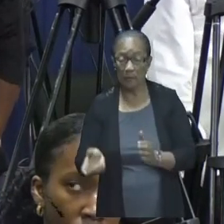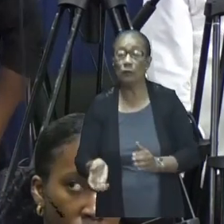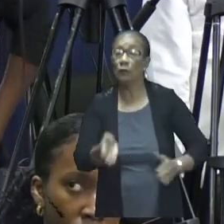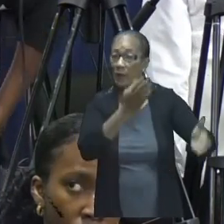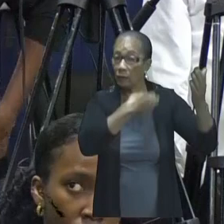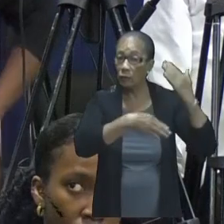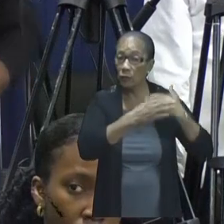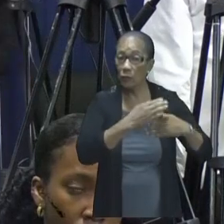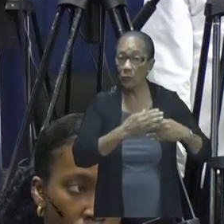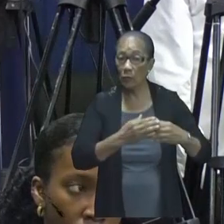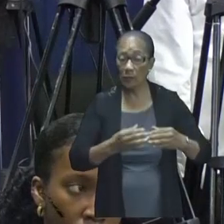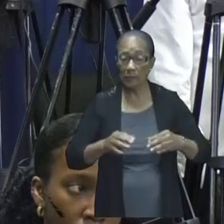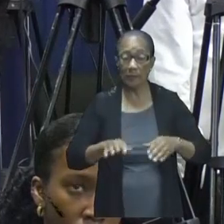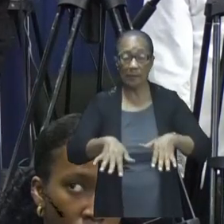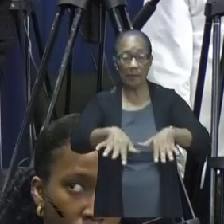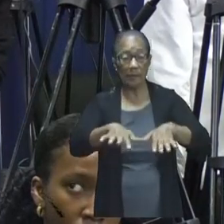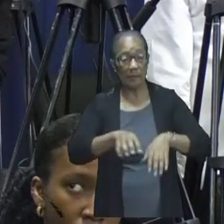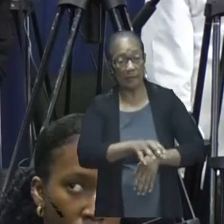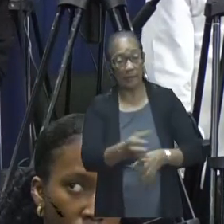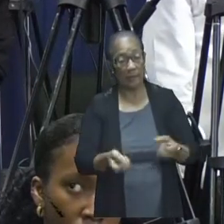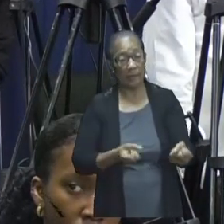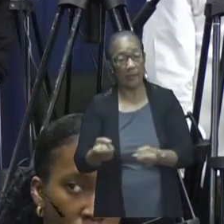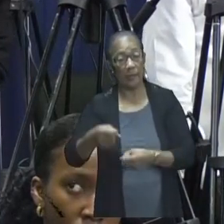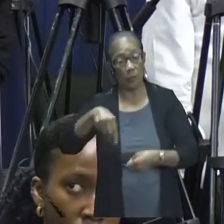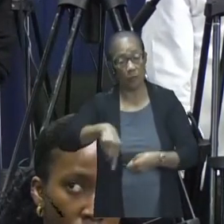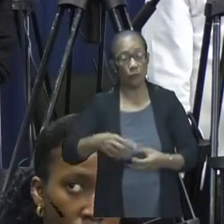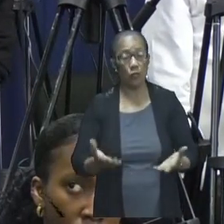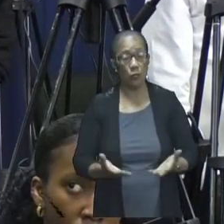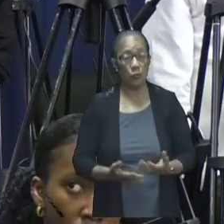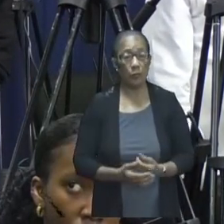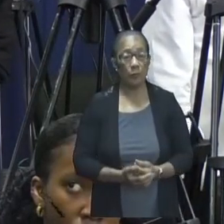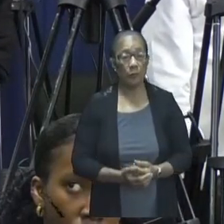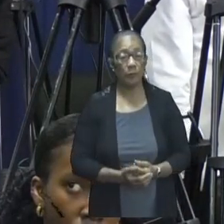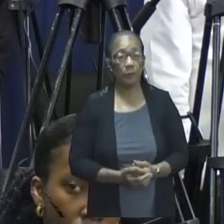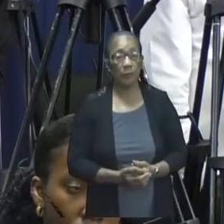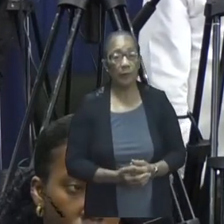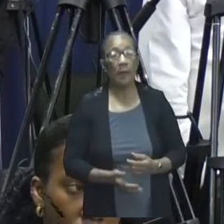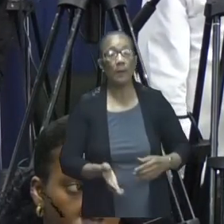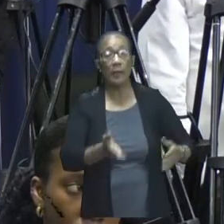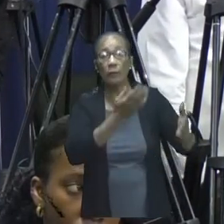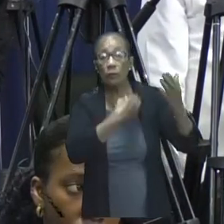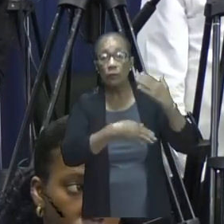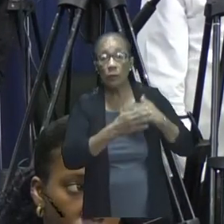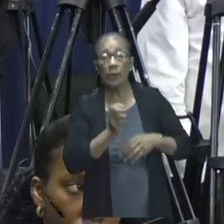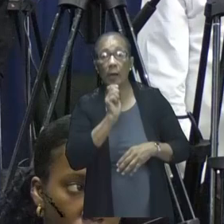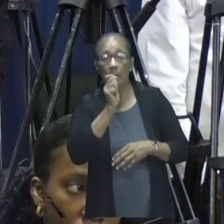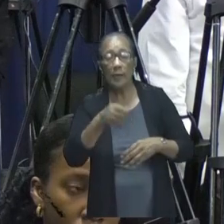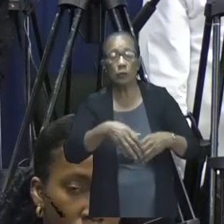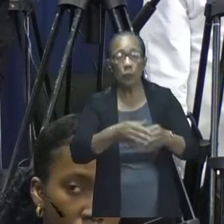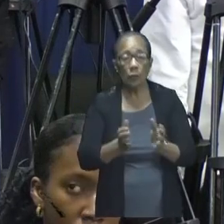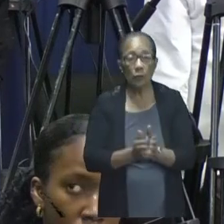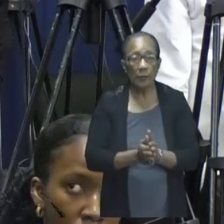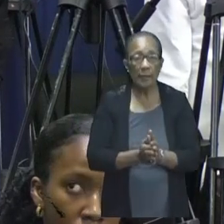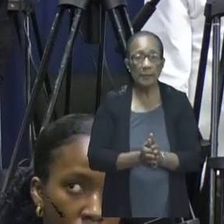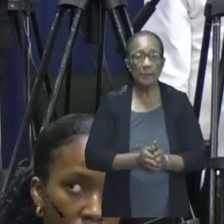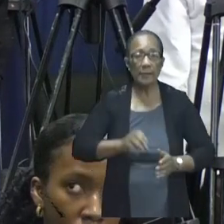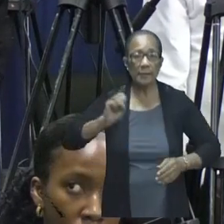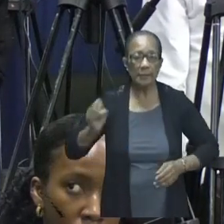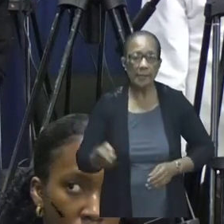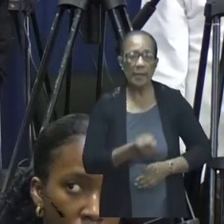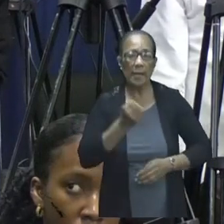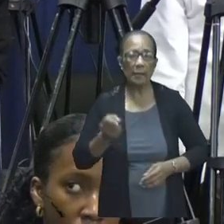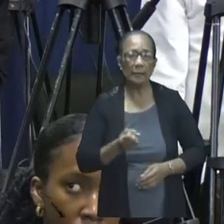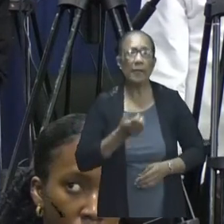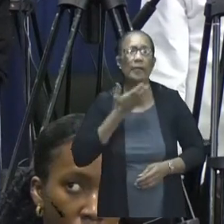daarover meer informatie geven de bij vorige persconferenties is er vaker vraag gesteld